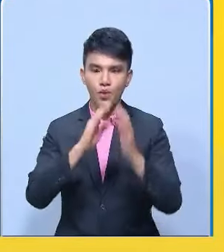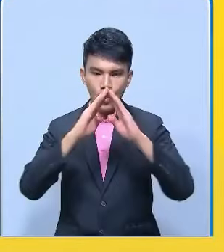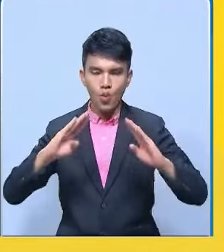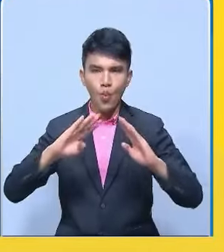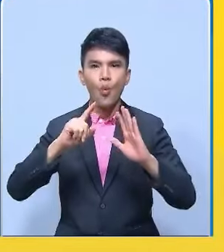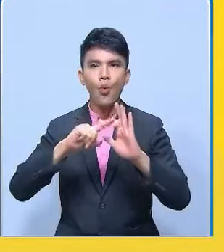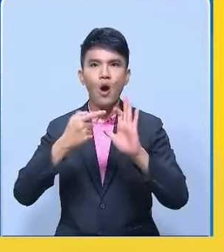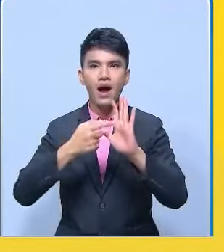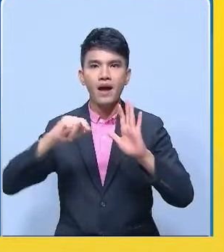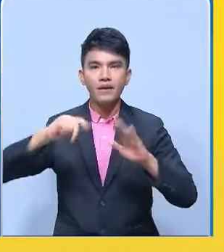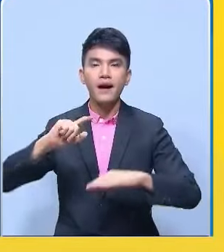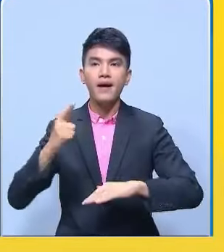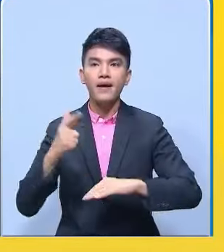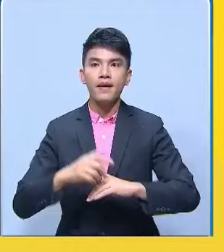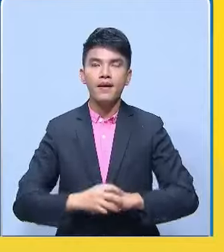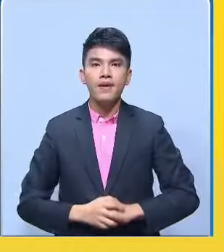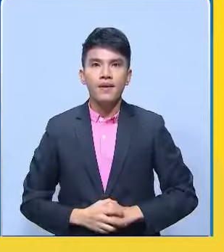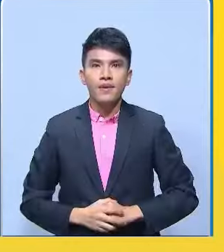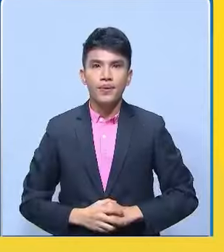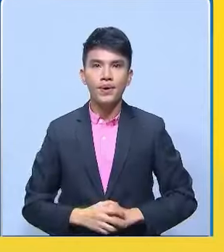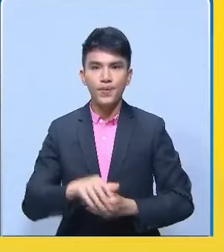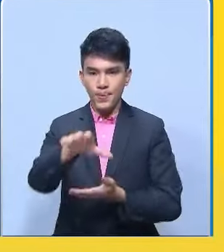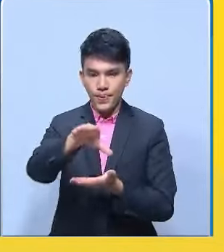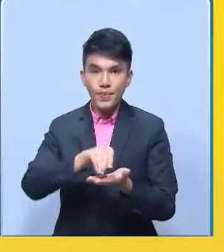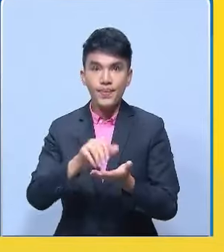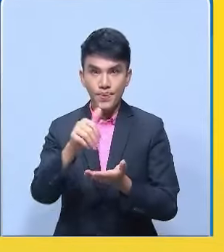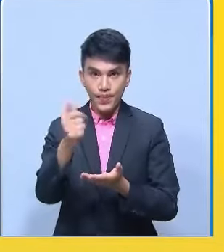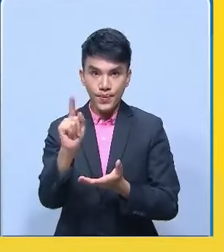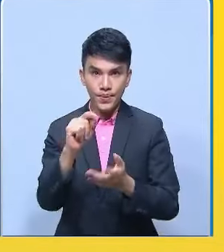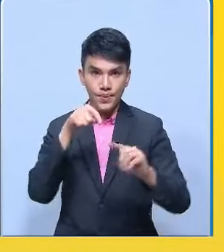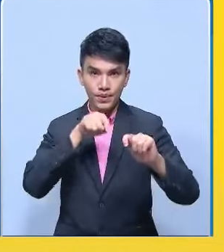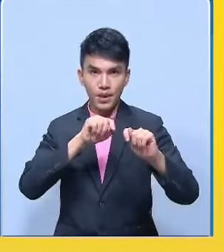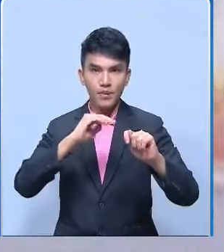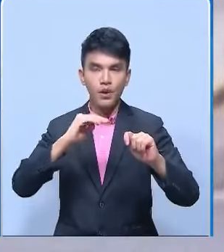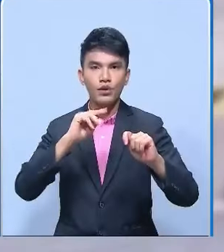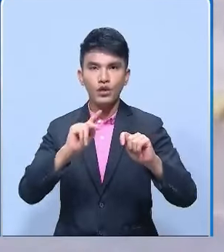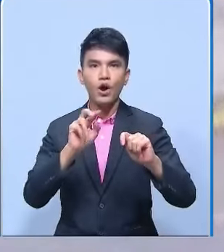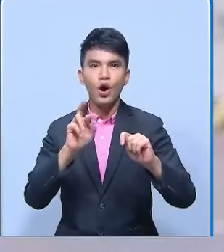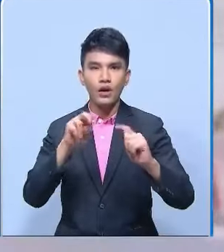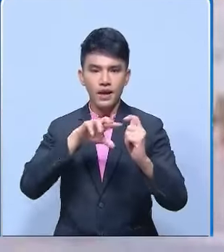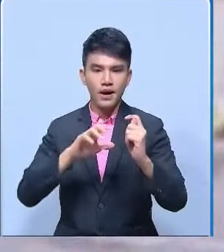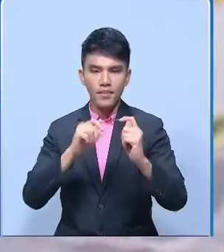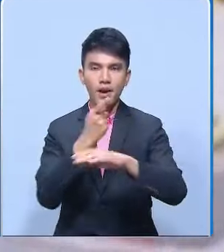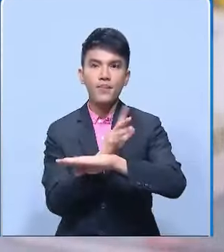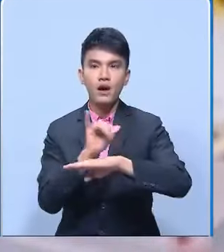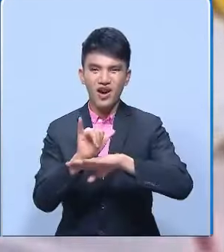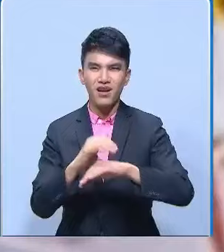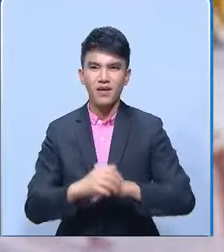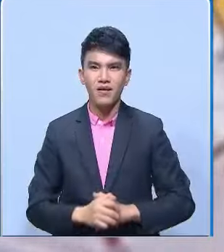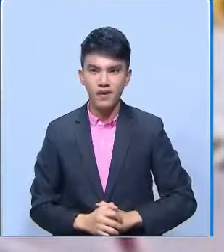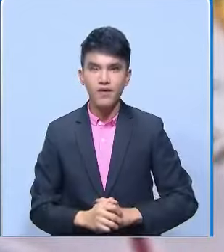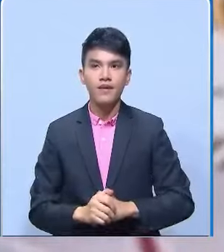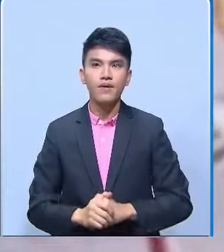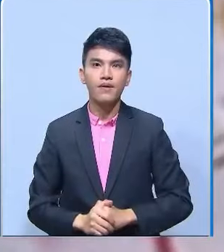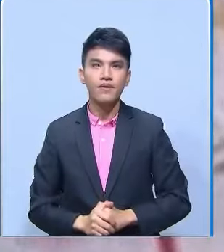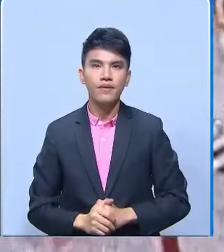ทองบุญบำรุงราษฎร์นะก็บันทึกไว้นะครับอยู่ที่ตำบลเกาะเรียนอำเภอเมืองพระนครศรีอยุธยาจังหวัดพระนครศรีอยุ